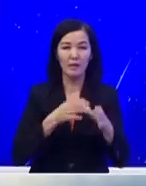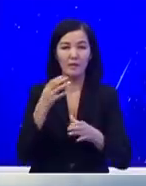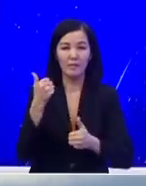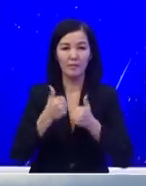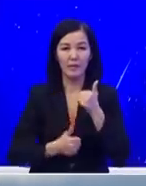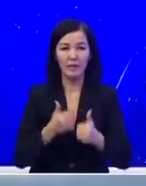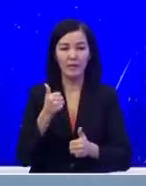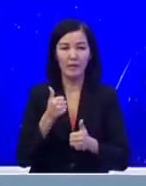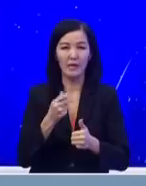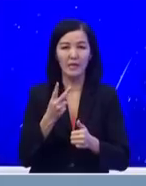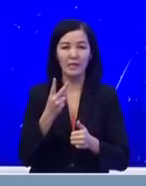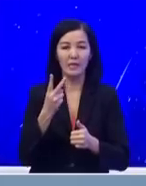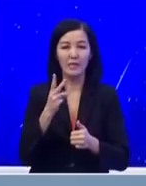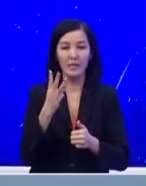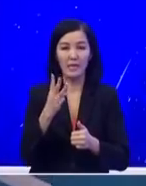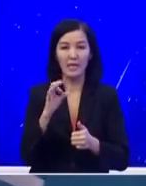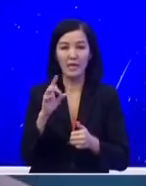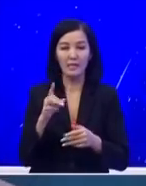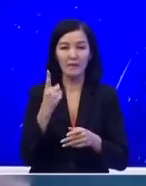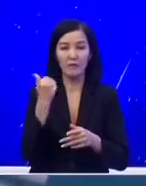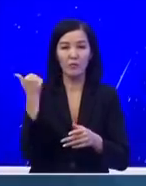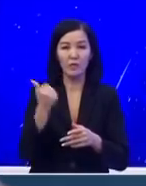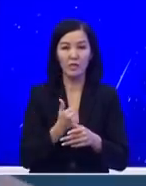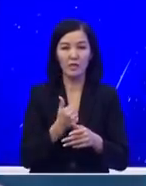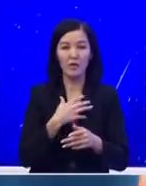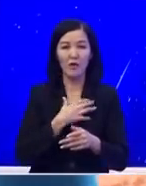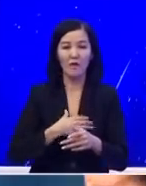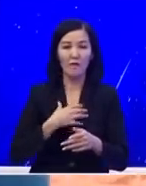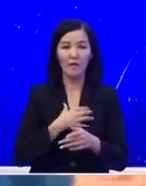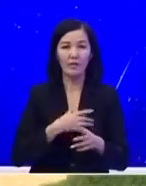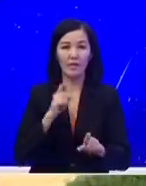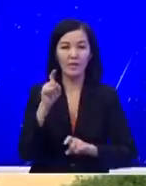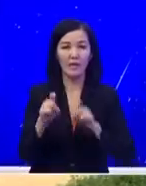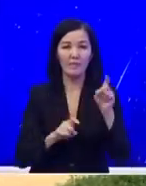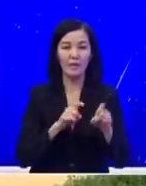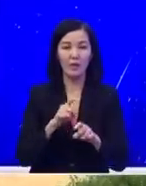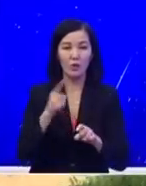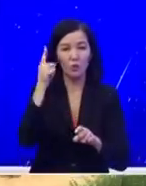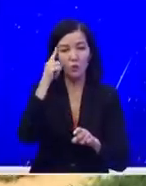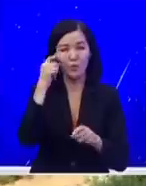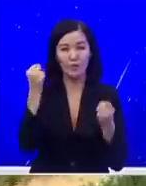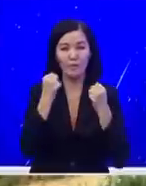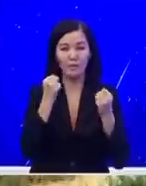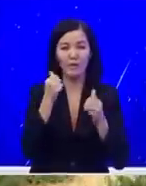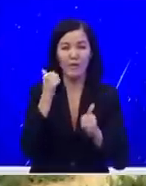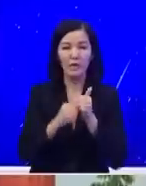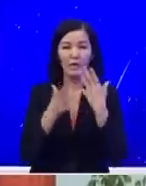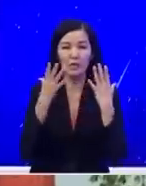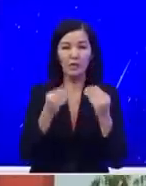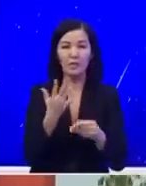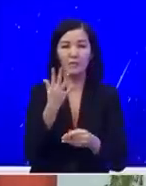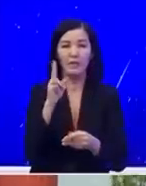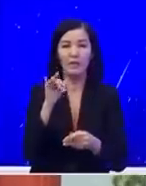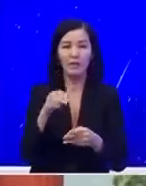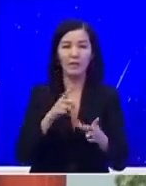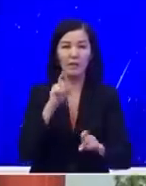тренировки проходят три раза в неделю. Одно из немаловажных упражнений – это бег, считает спортсмен. Он регулярно пробегает не менее